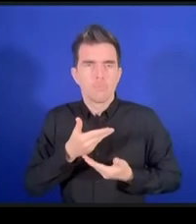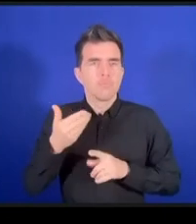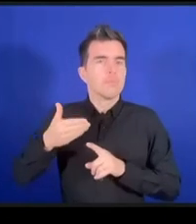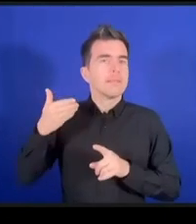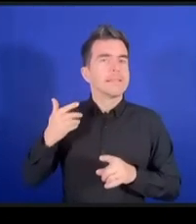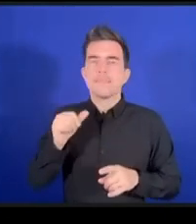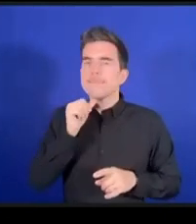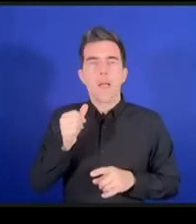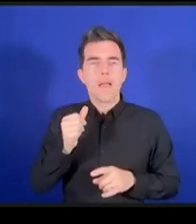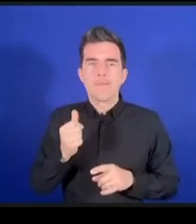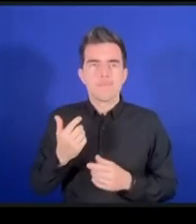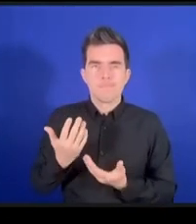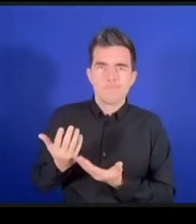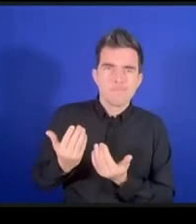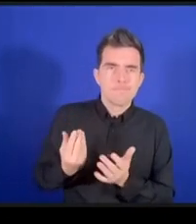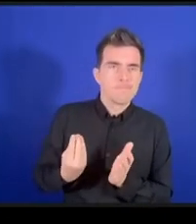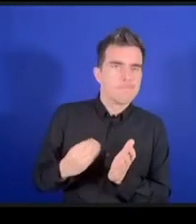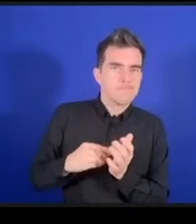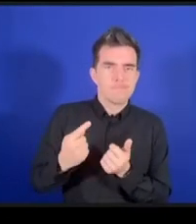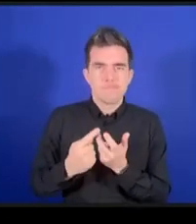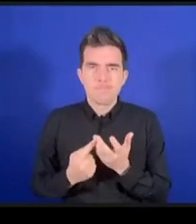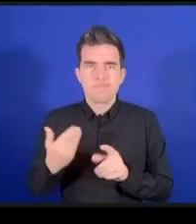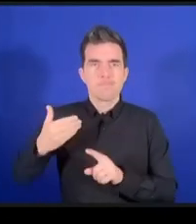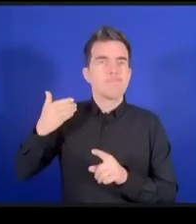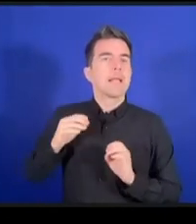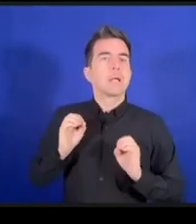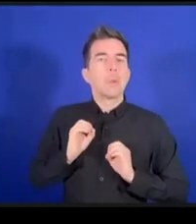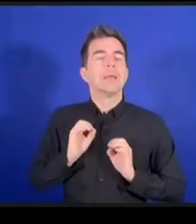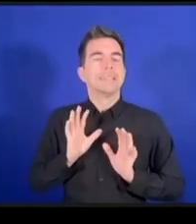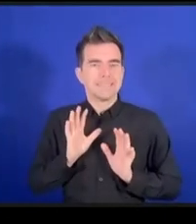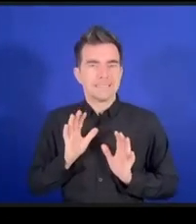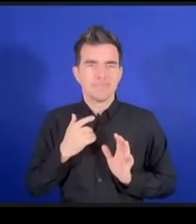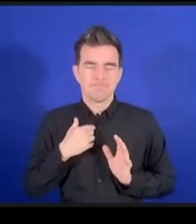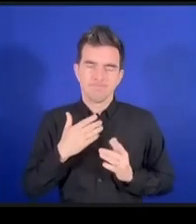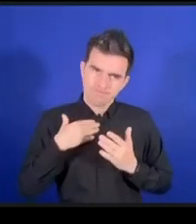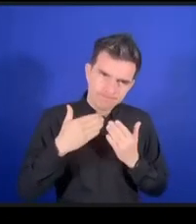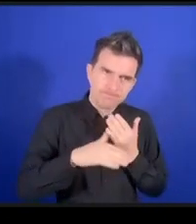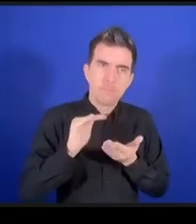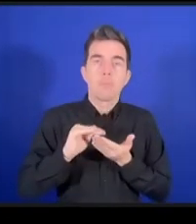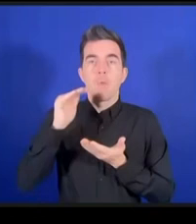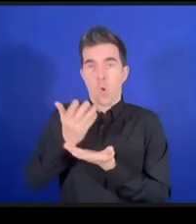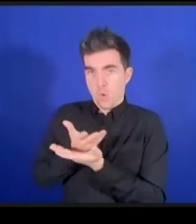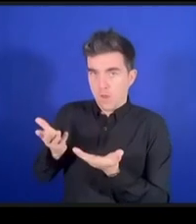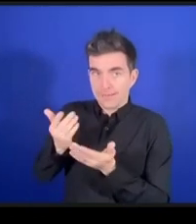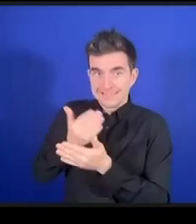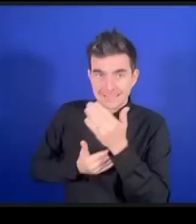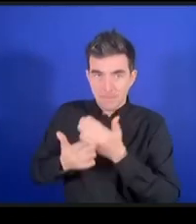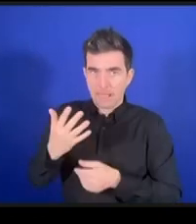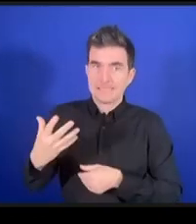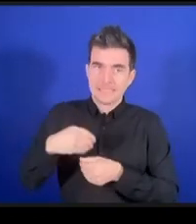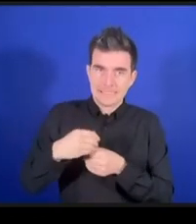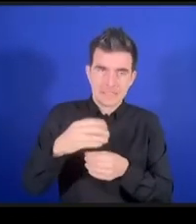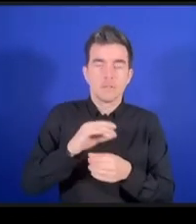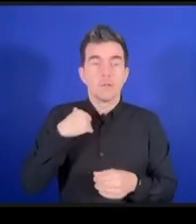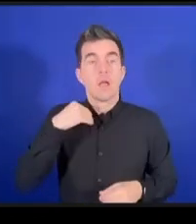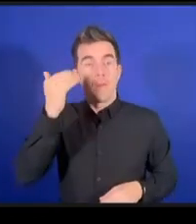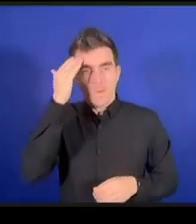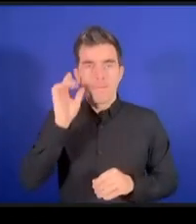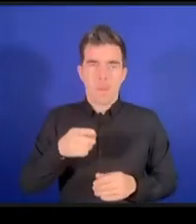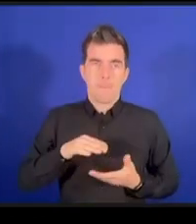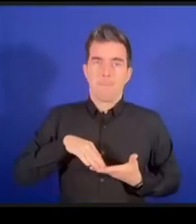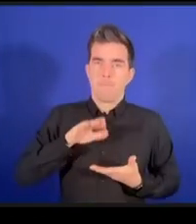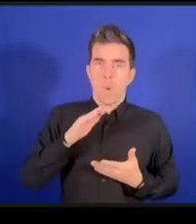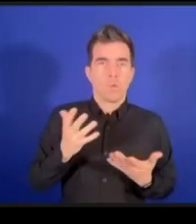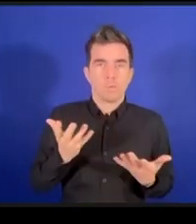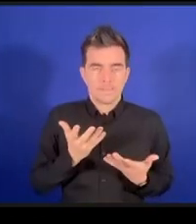включить работу большее количество инвалидов и расширить и финансирование и также